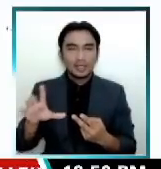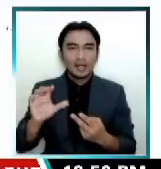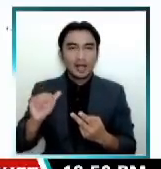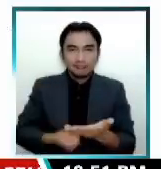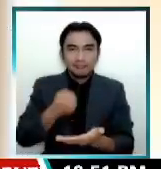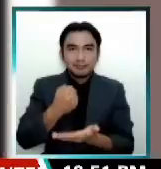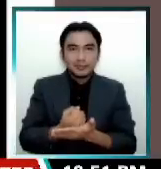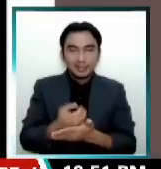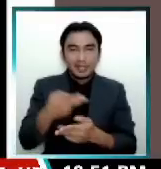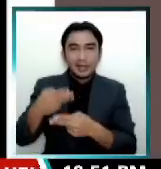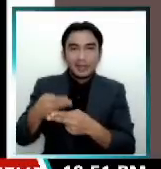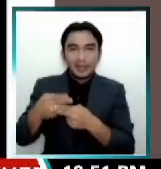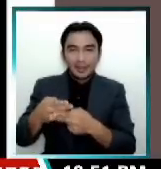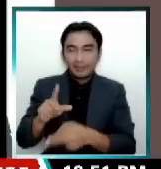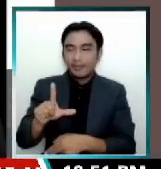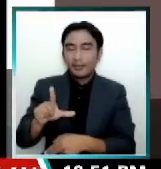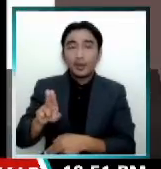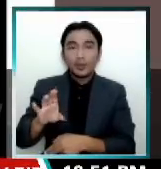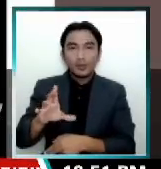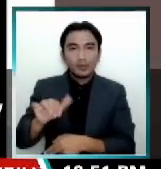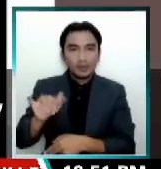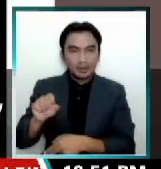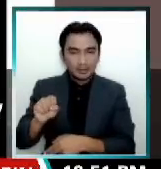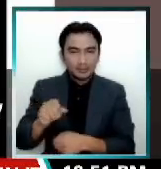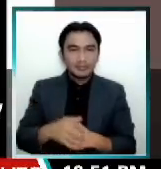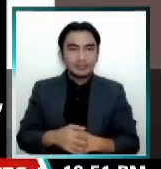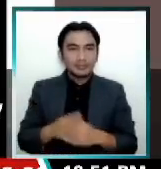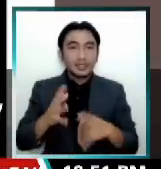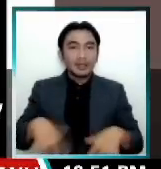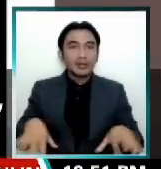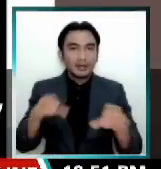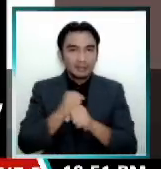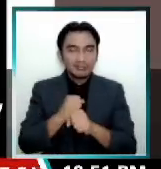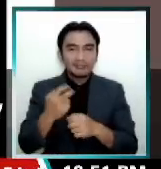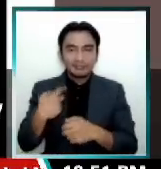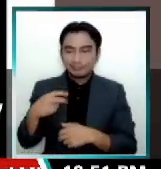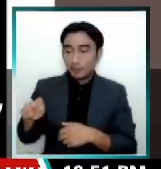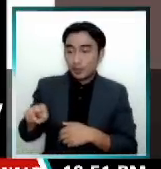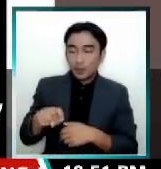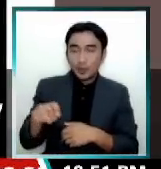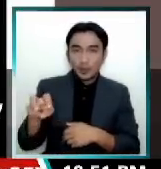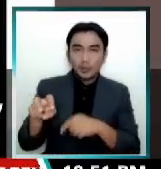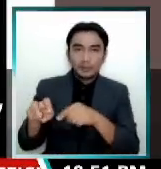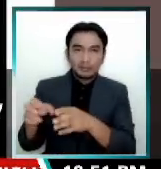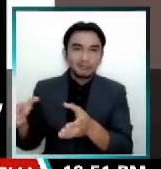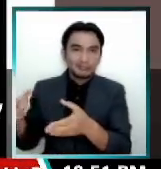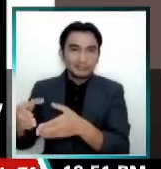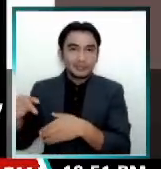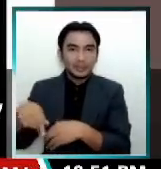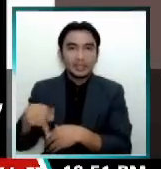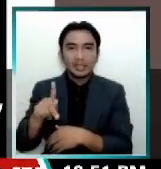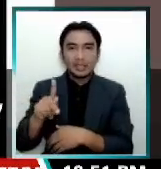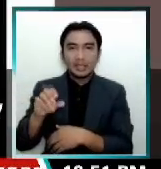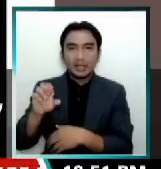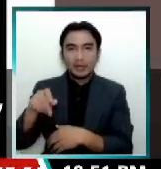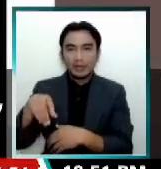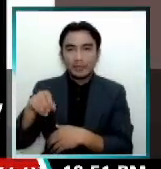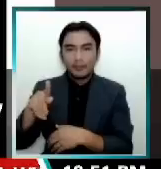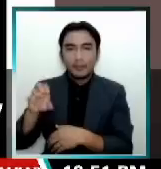Nelson Canlas. Matapos ang world tour, maghahanda naman sa brand new reality show ang K-pop group na